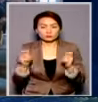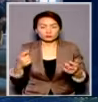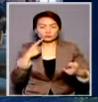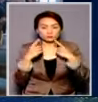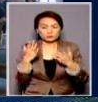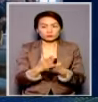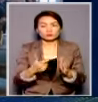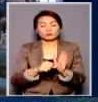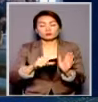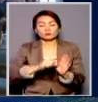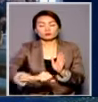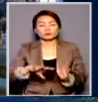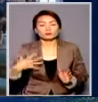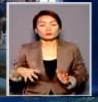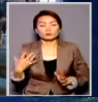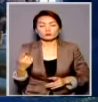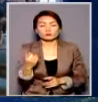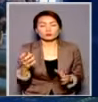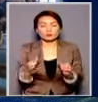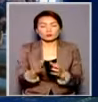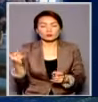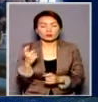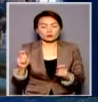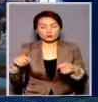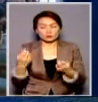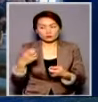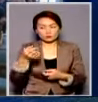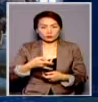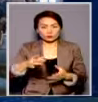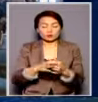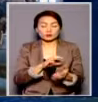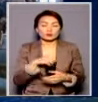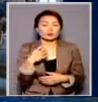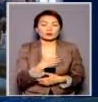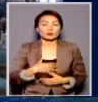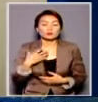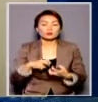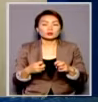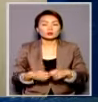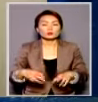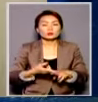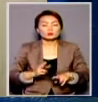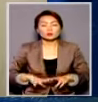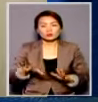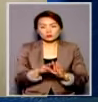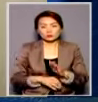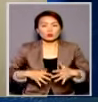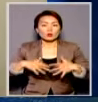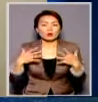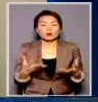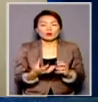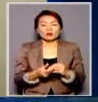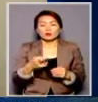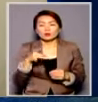около 60 представителей фермерских хозяйств если главе региона самые важные проблемы в их отрасли больше всего